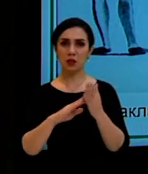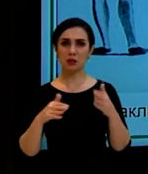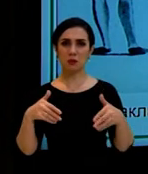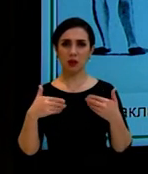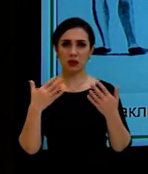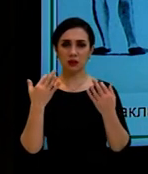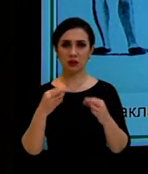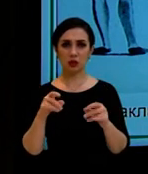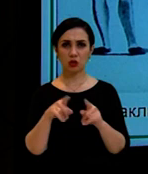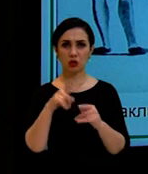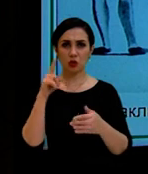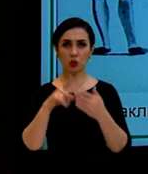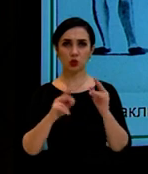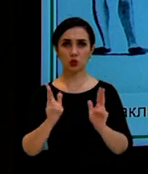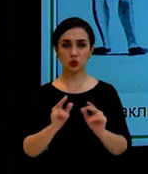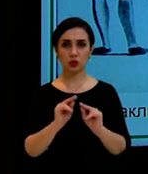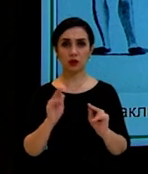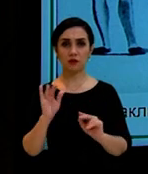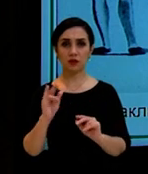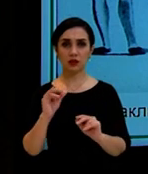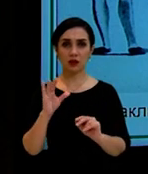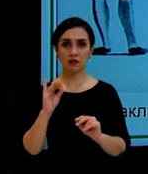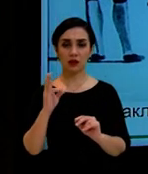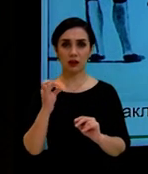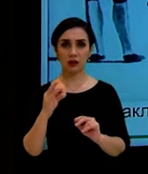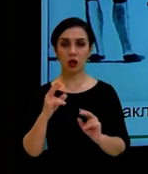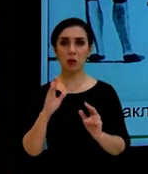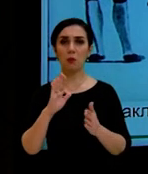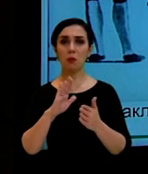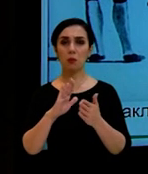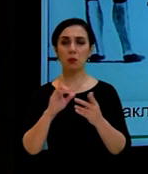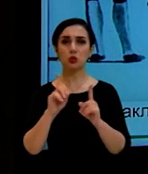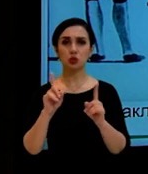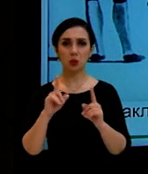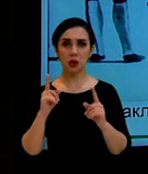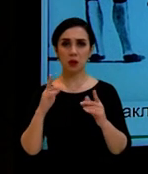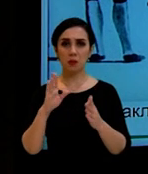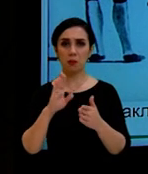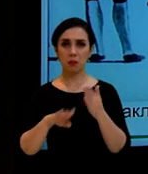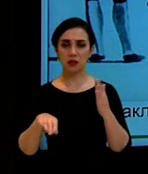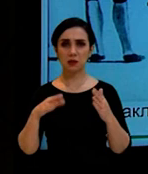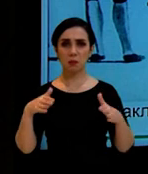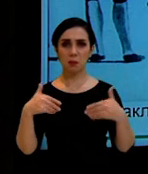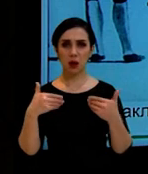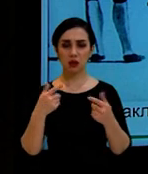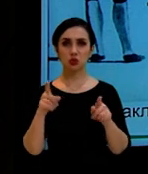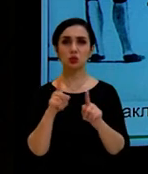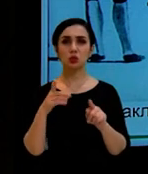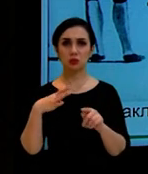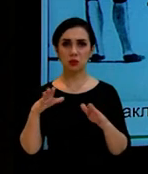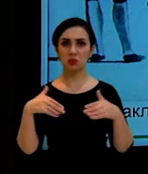наук уверяет учитель фехтования вот почему бесполезных посмотрите стало быть и